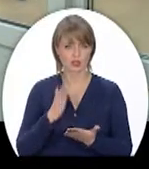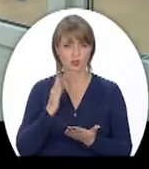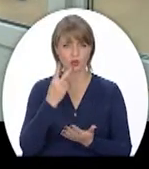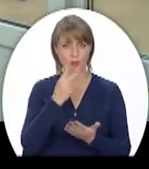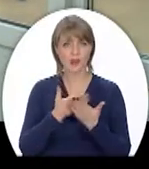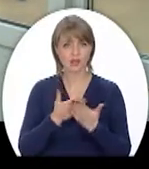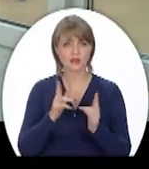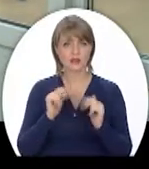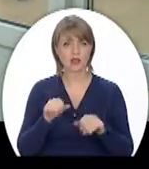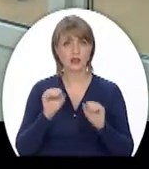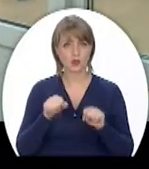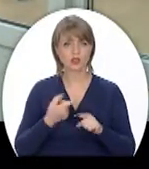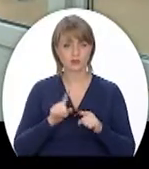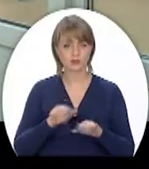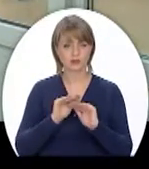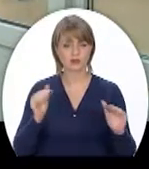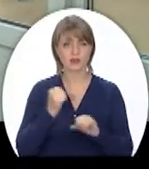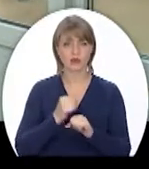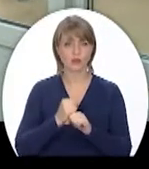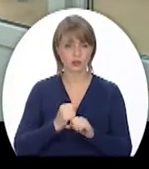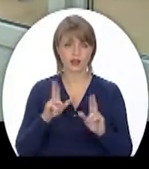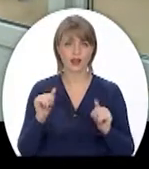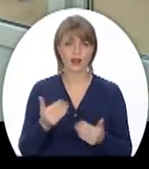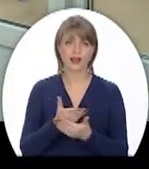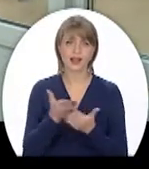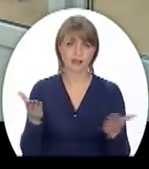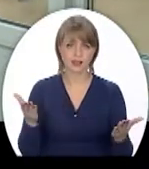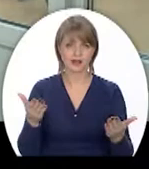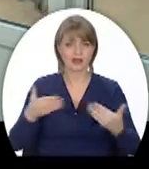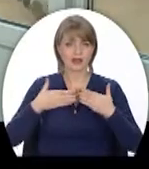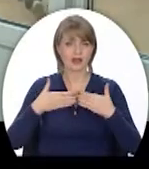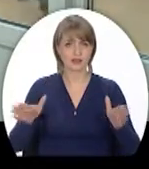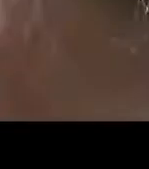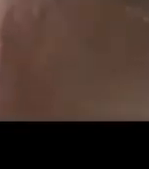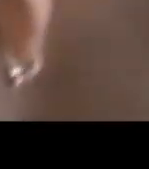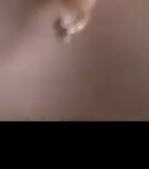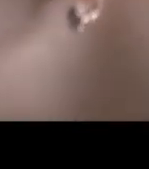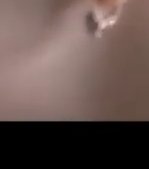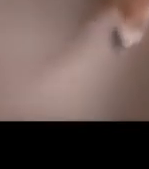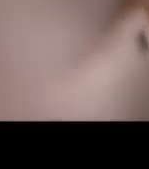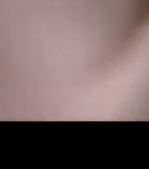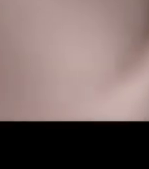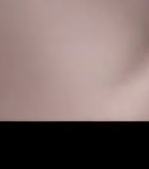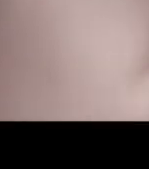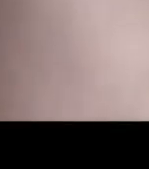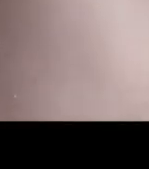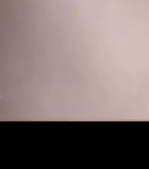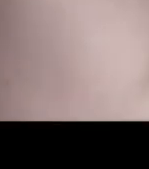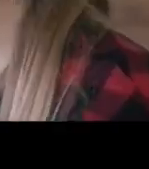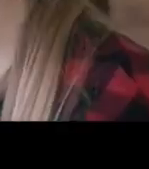будет показывать, что как можно с этими детьми работать, как они открытые.